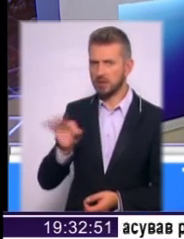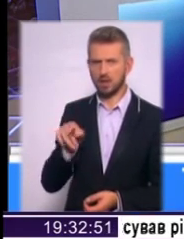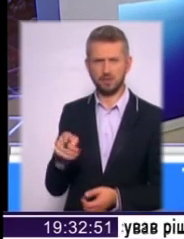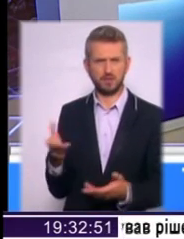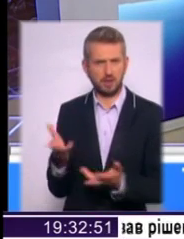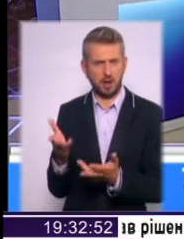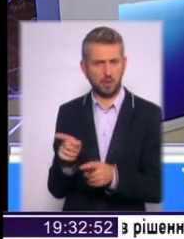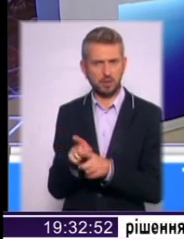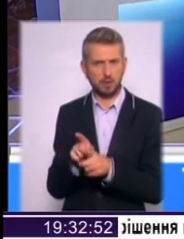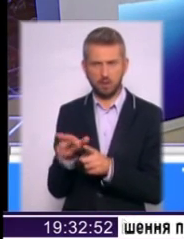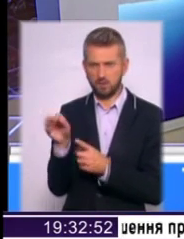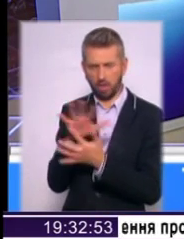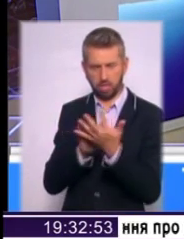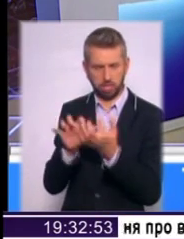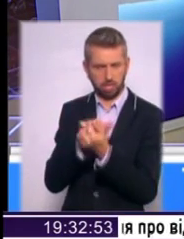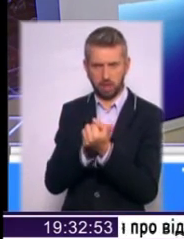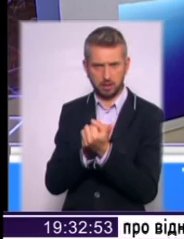так все зруйнувати. Ну,